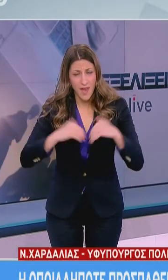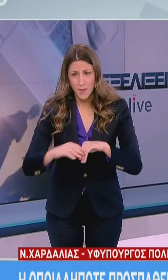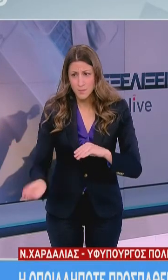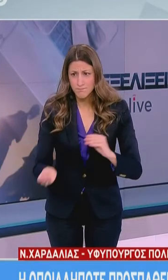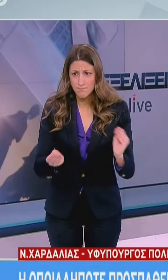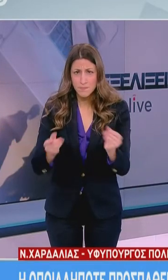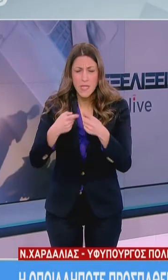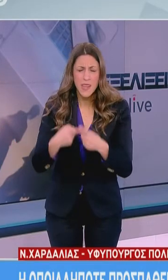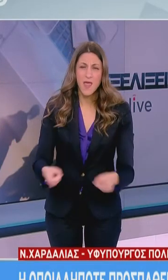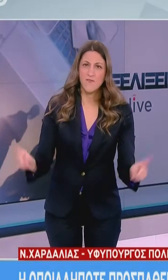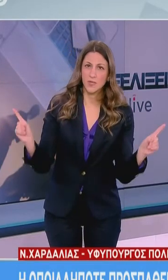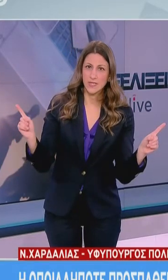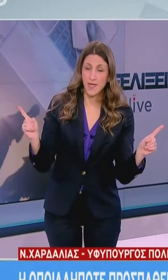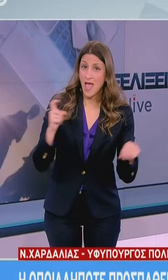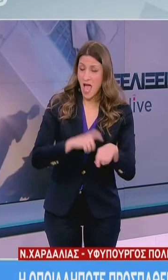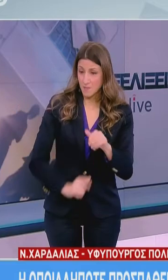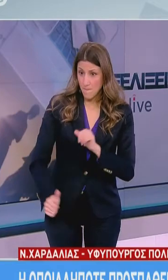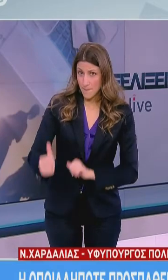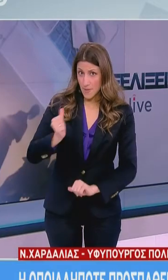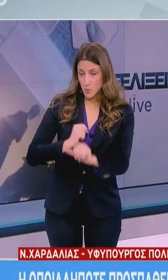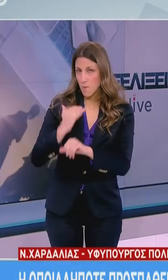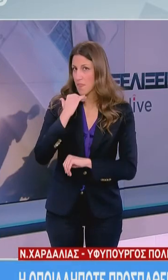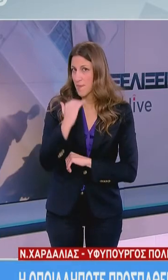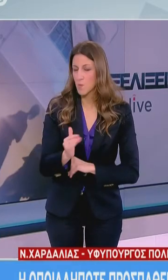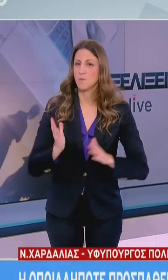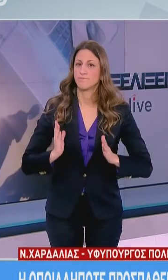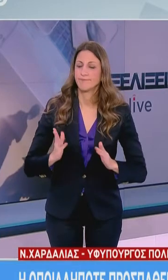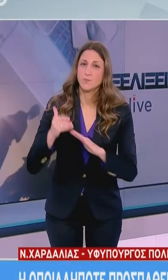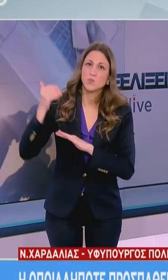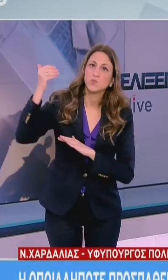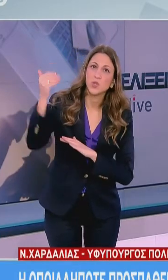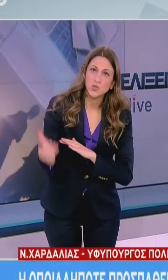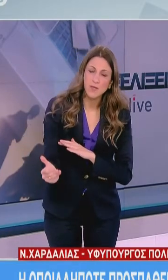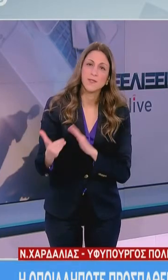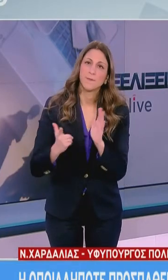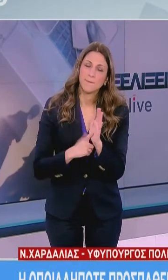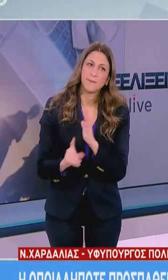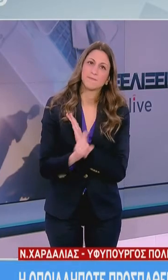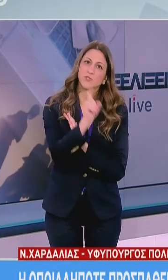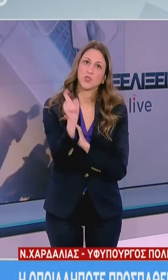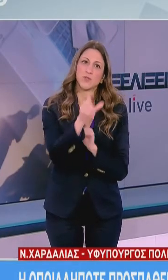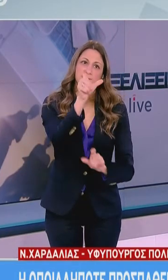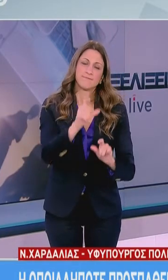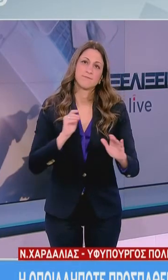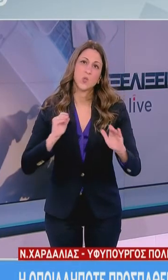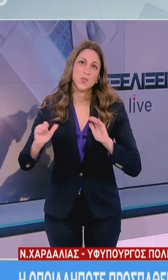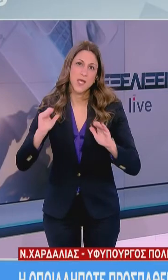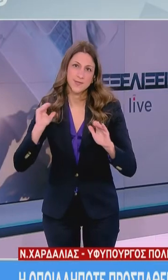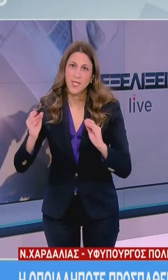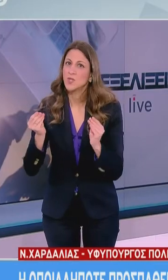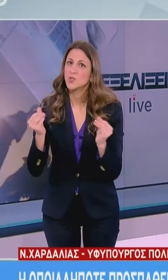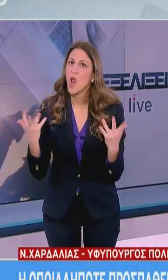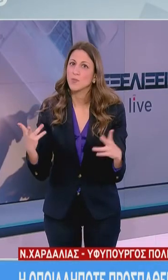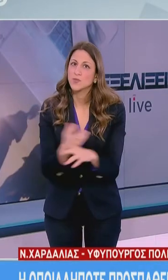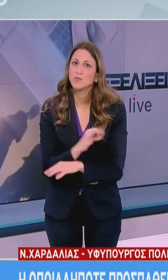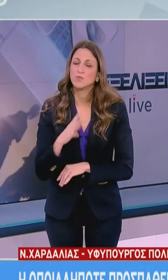κάνουμε πίσω. Αυτό που διακυβεύεται είναι η ανθρώπινη ζωή. Οφείλουμε να την προστατεύσουμε. Και ο τρόπος για να το πετύχουμε